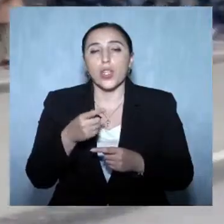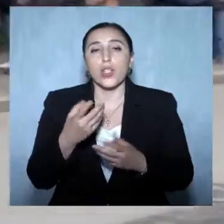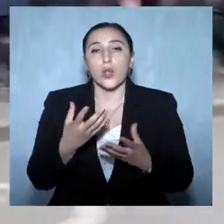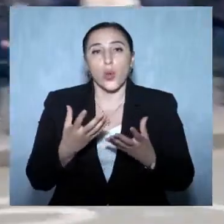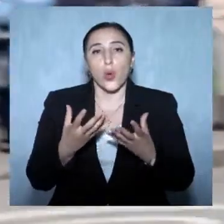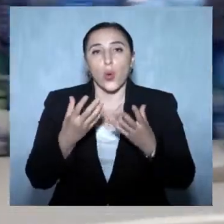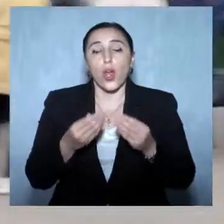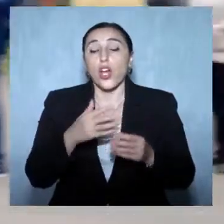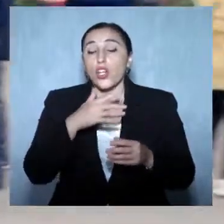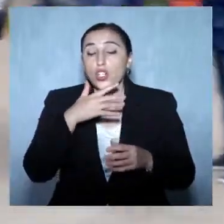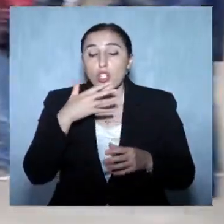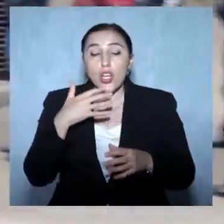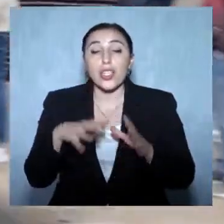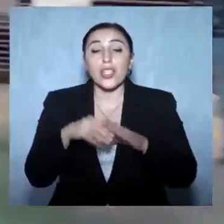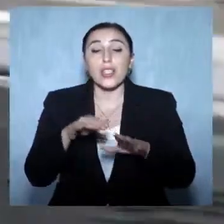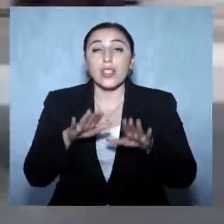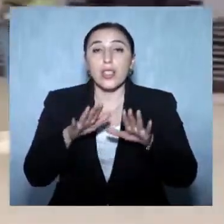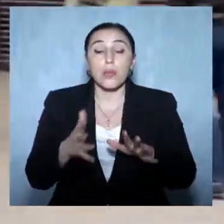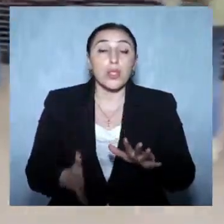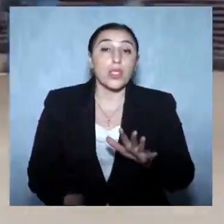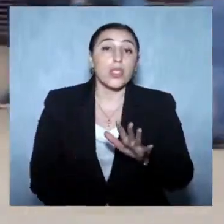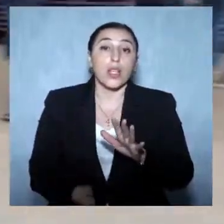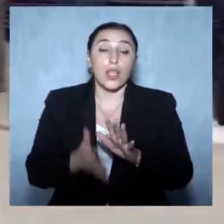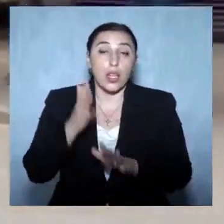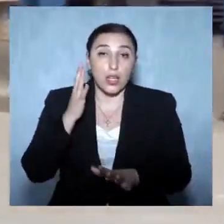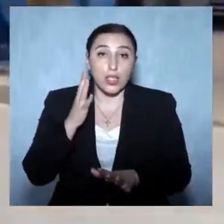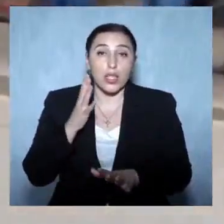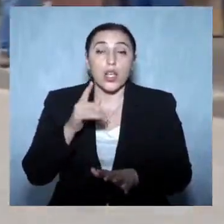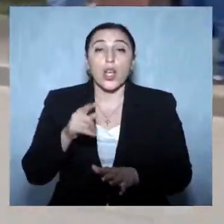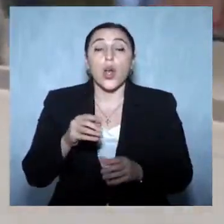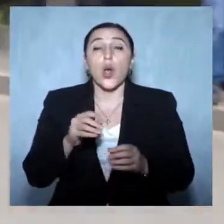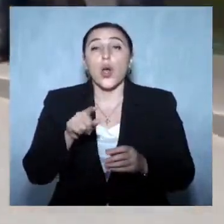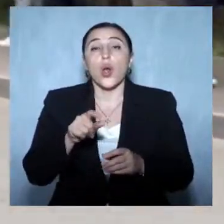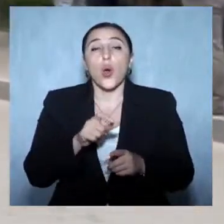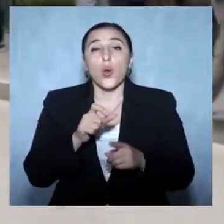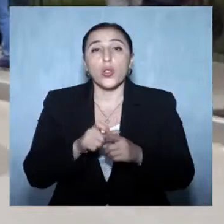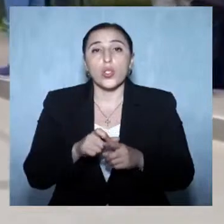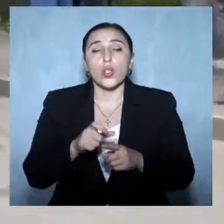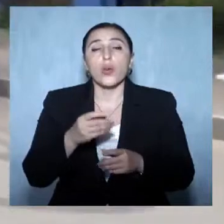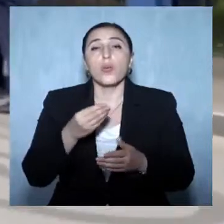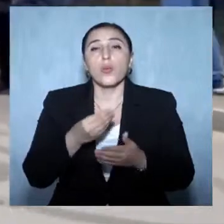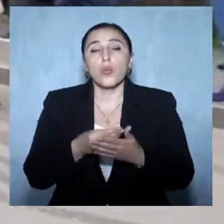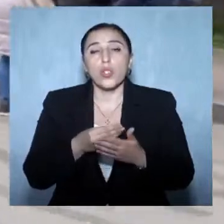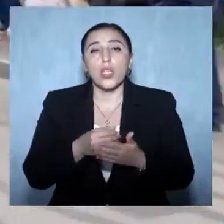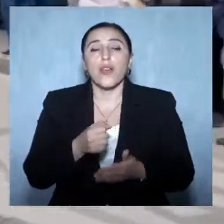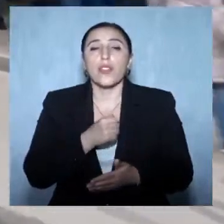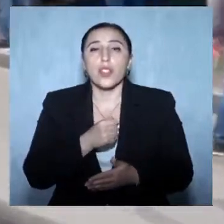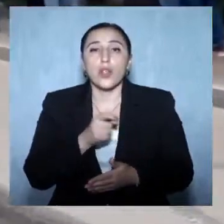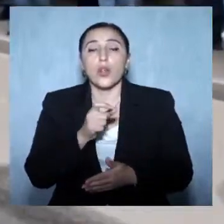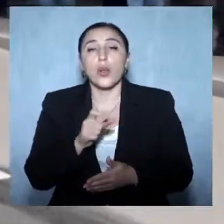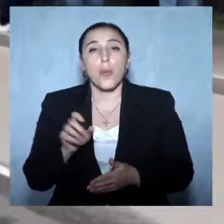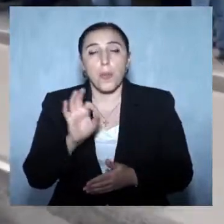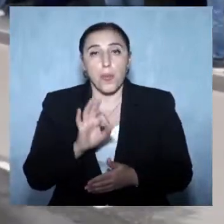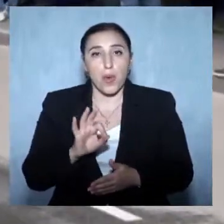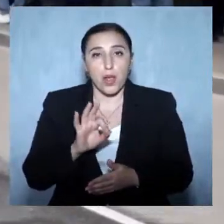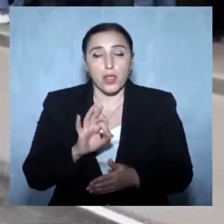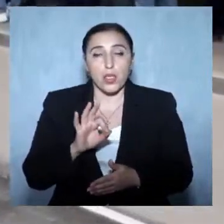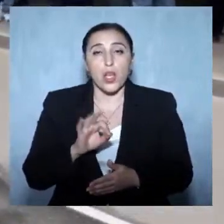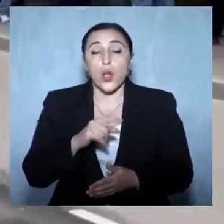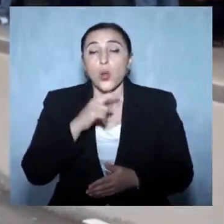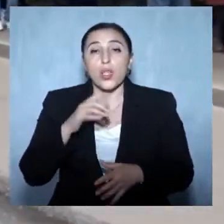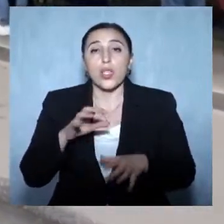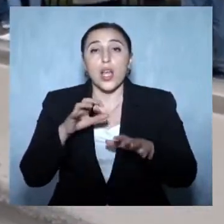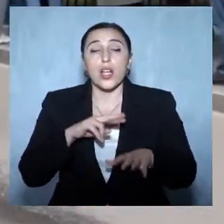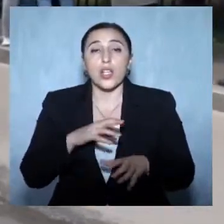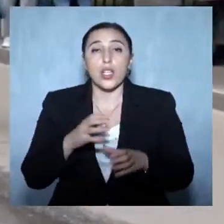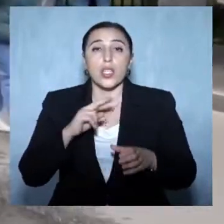շատ տեղամասերում աննորմալ մեծ հերթեր են։ Հոցքը բյուջետային աշխատակիցների և զինվորականների մասին է։ Աստ Հուսաստանին ախգայ